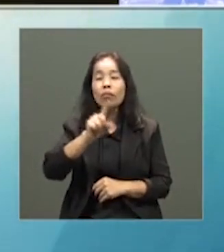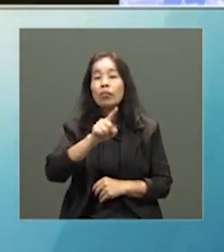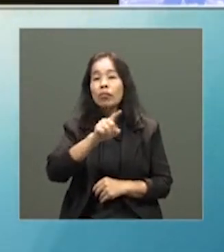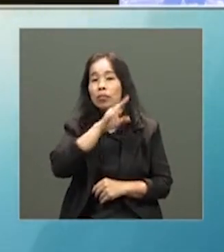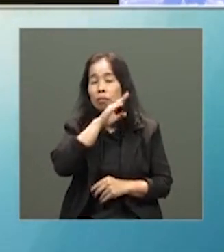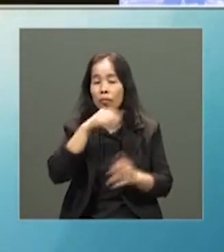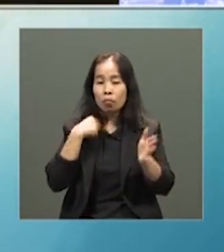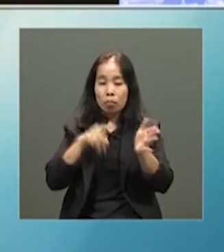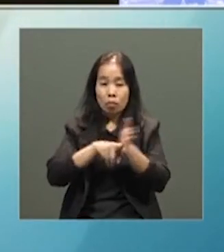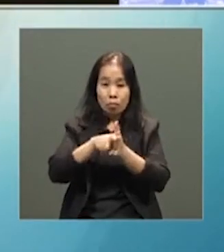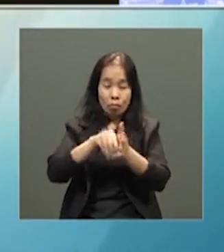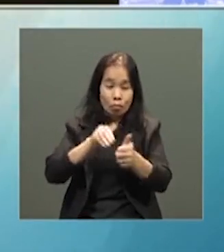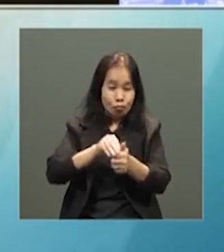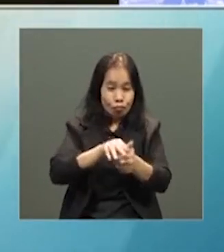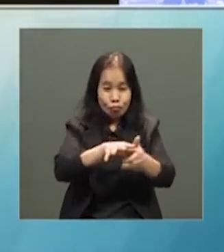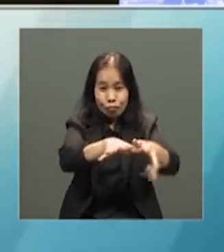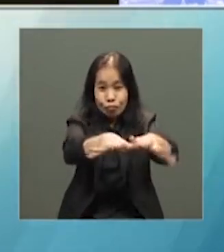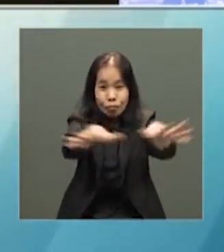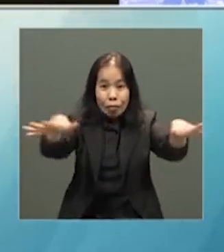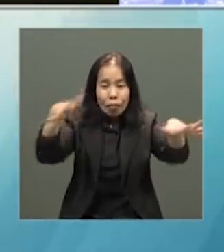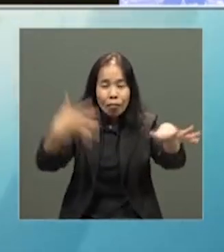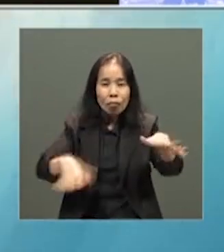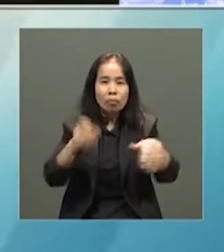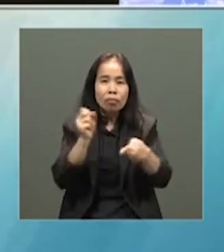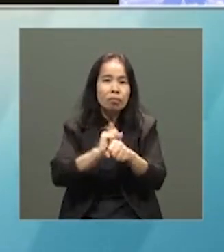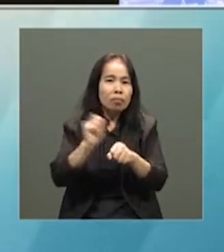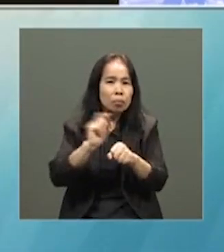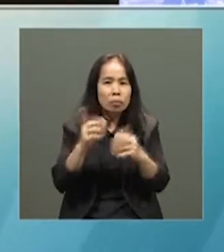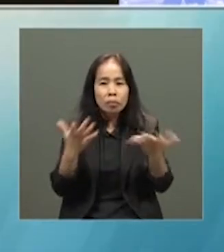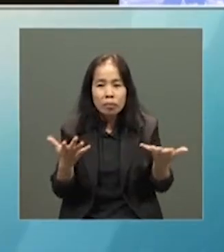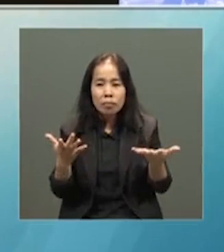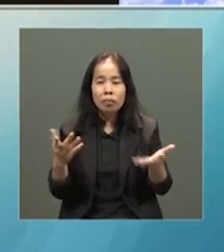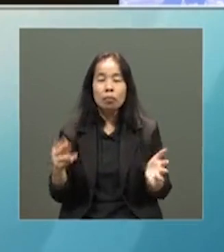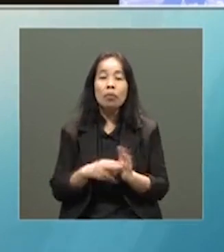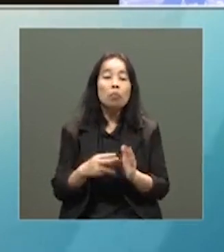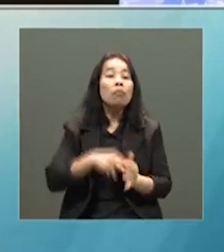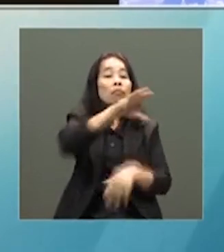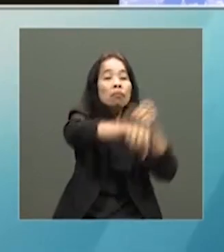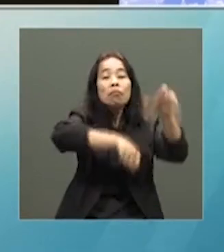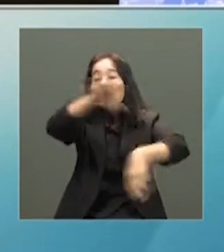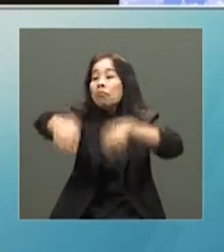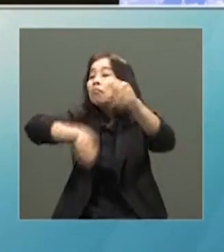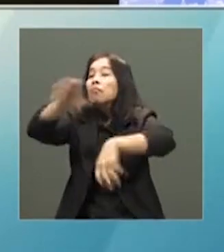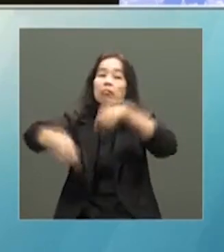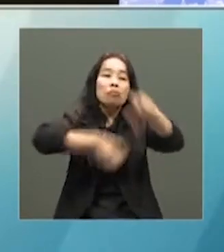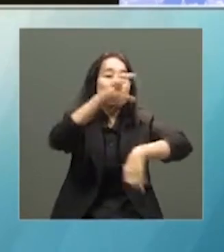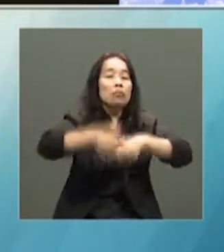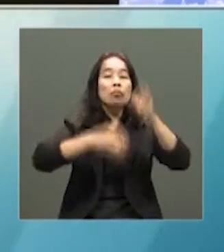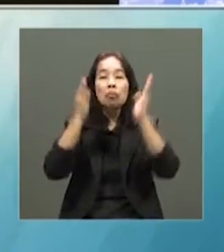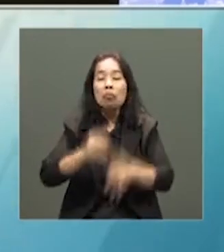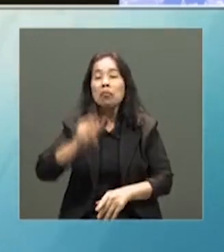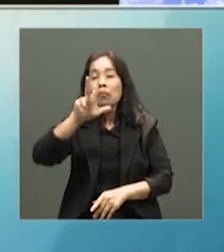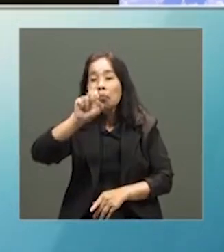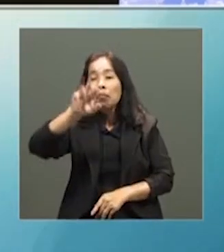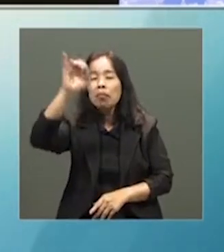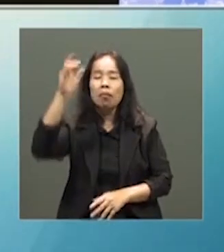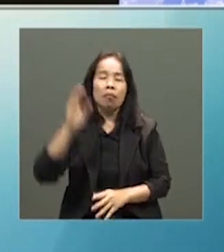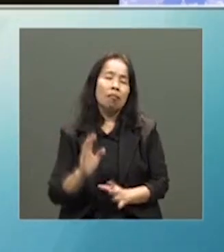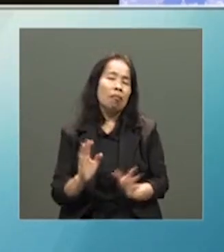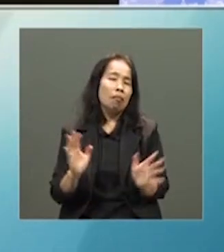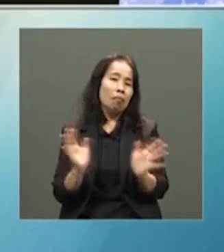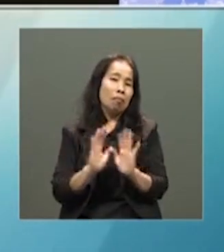ระบาดเป็นวงกว้างคือจะพูดง่ายๆว่าหวานแหไปตรวจทั้งหมดเป็น 300,000 คนถ้าคนภูเก็ตมีจำนวนหลั